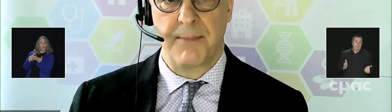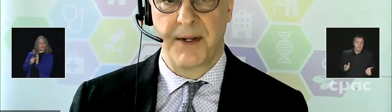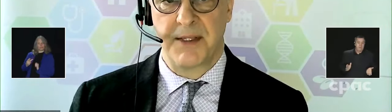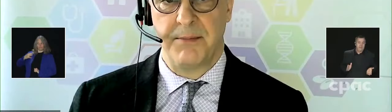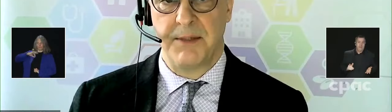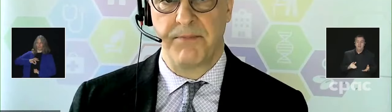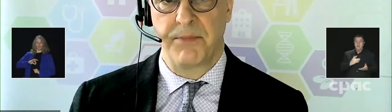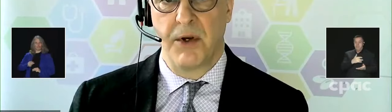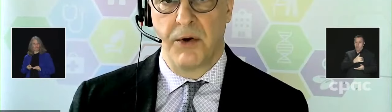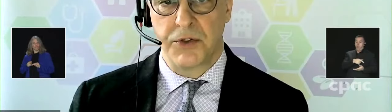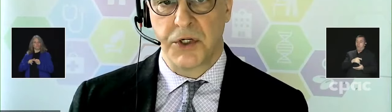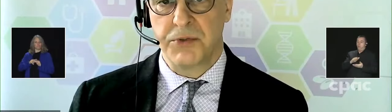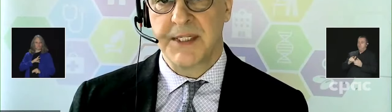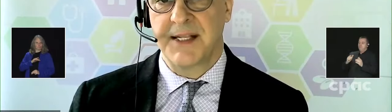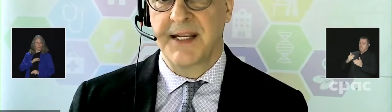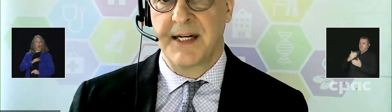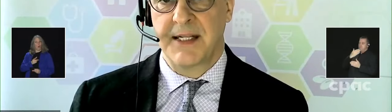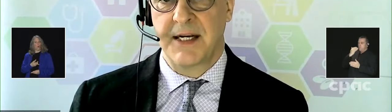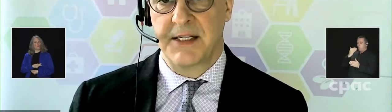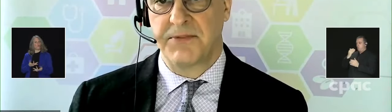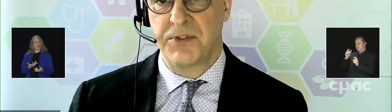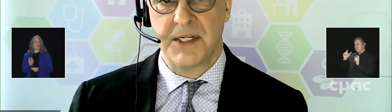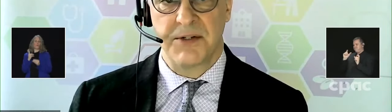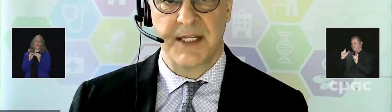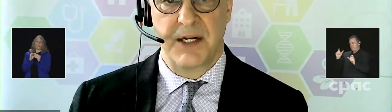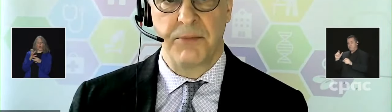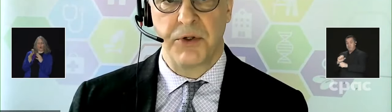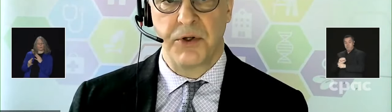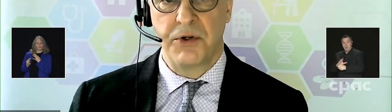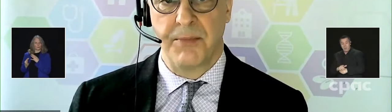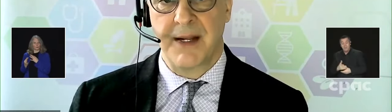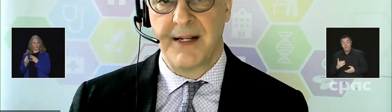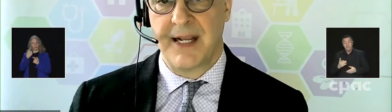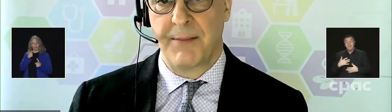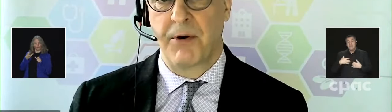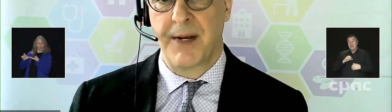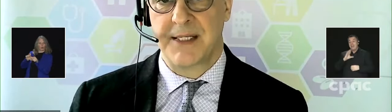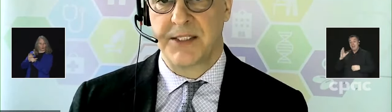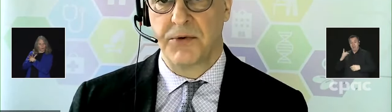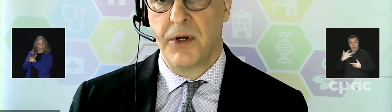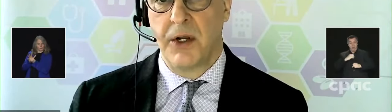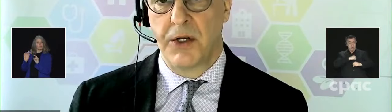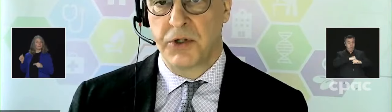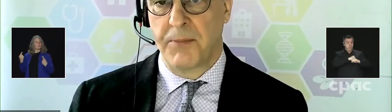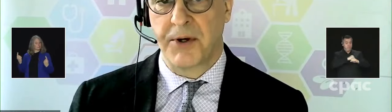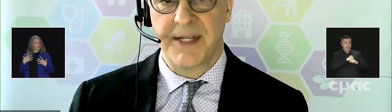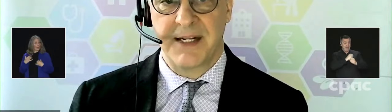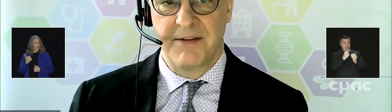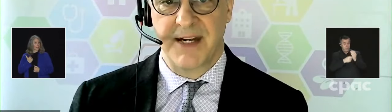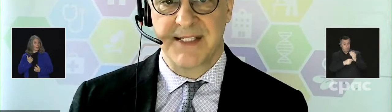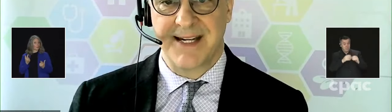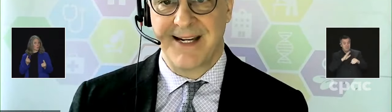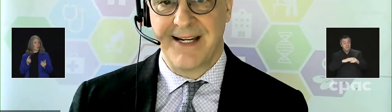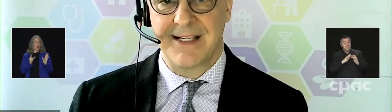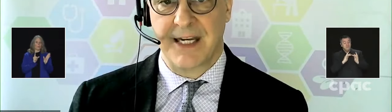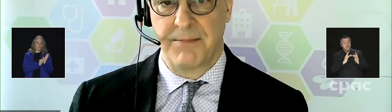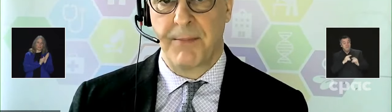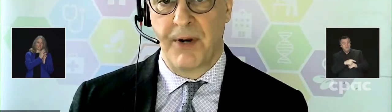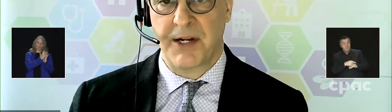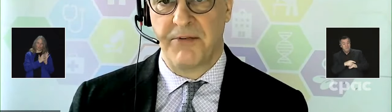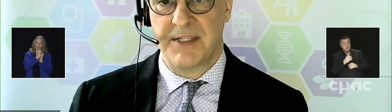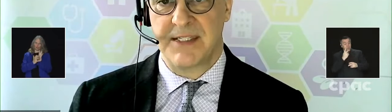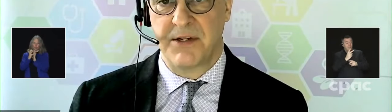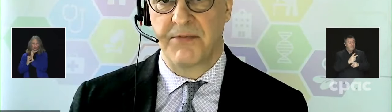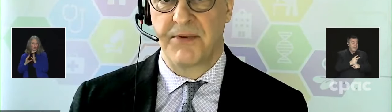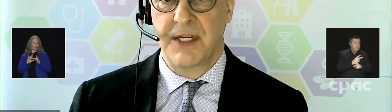lutter contre la pandémie. Aujourd'hui, Santé Canada a diffusé un certain nombre de documents liés à l'approbation sur le portail des vaccins et